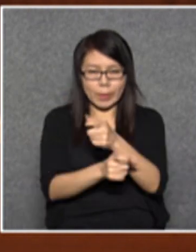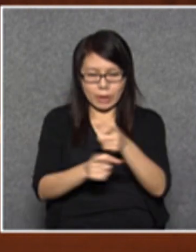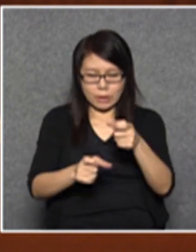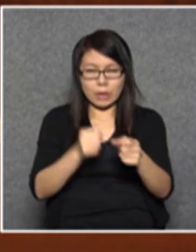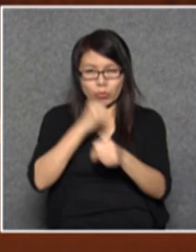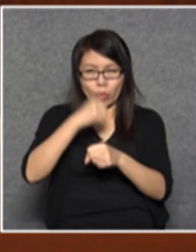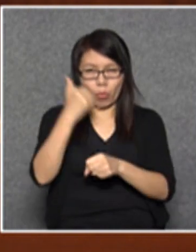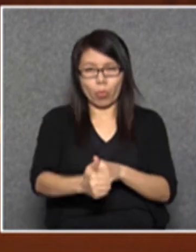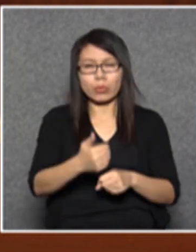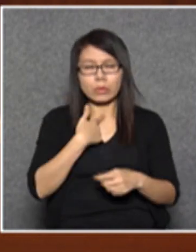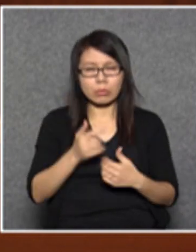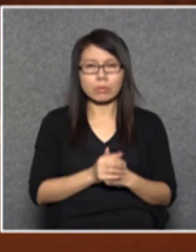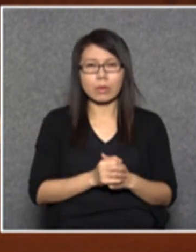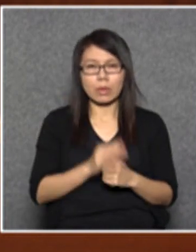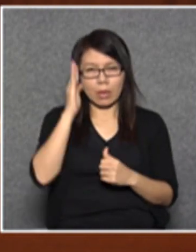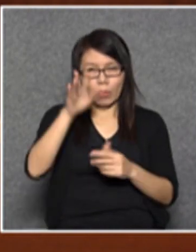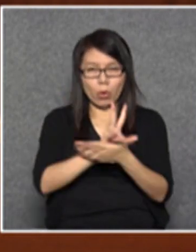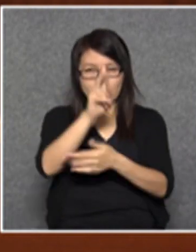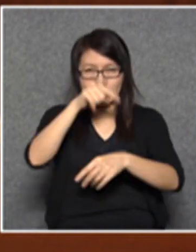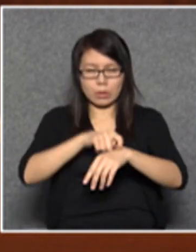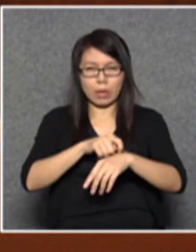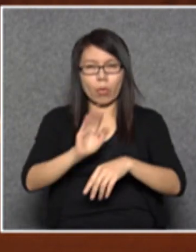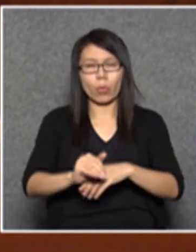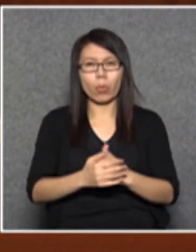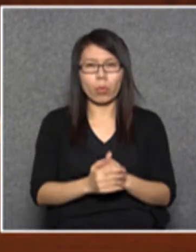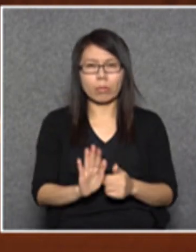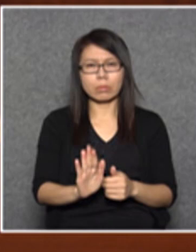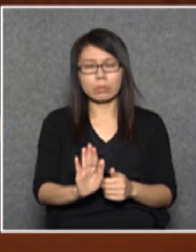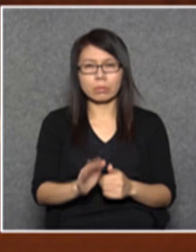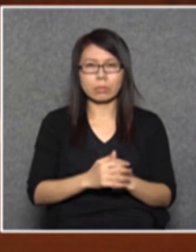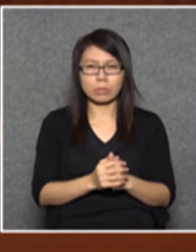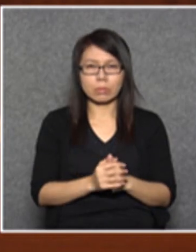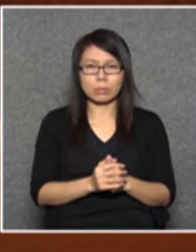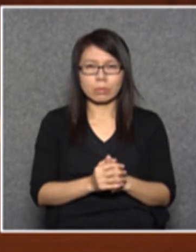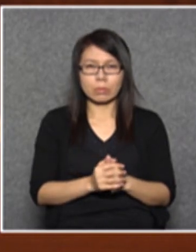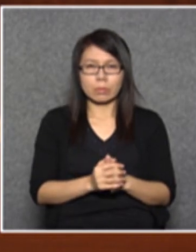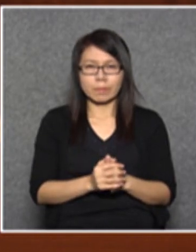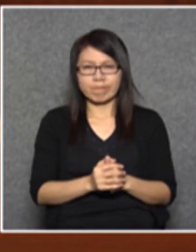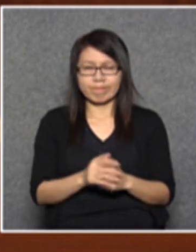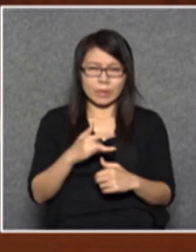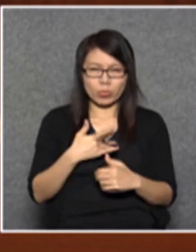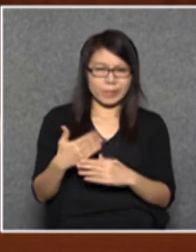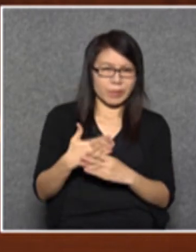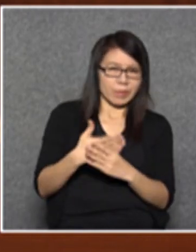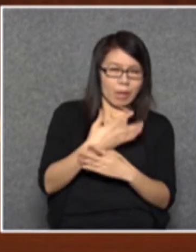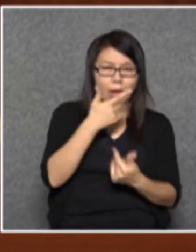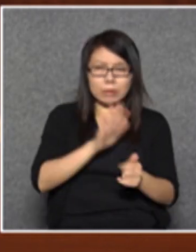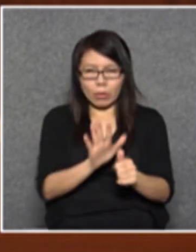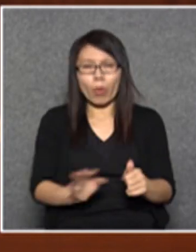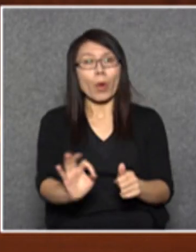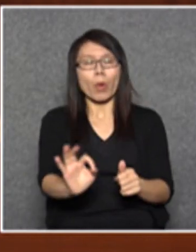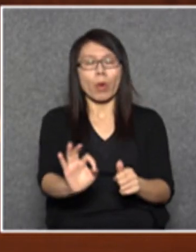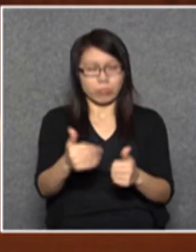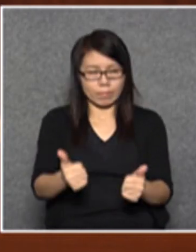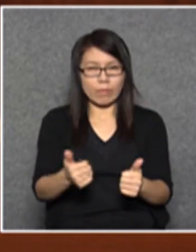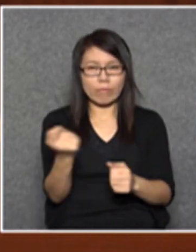希望咧喺呢兩年嘅時間裏邊咧，我哋唔受到一啲不必要嘅干擾妨礙，我哋可以咧盡